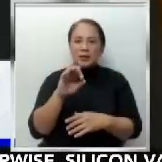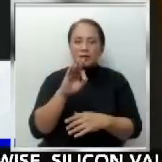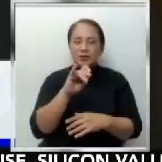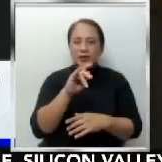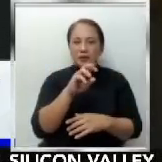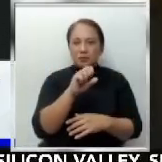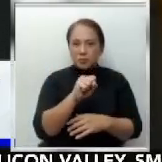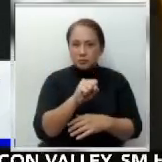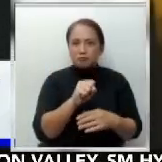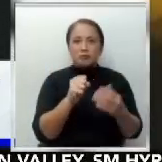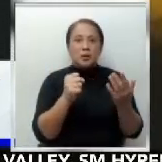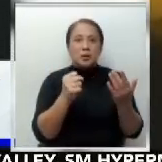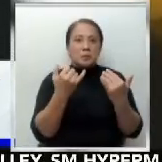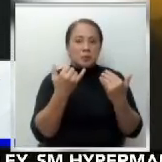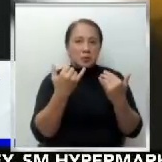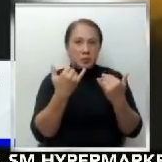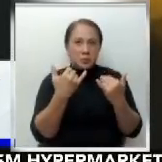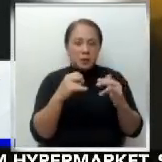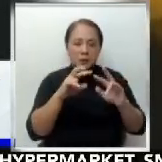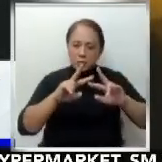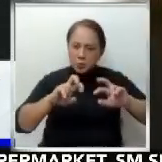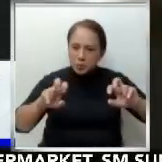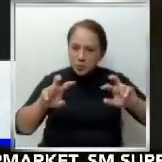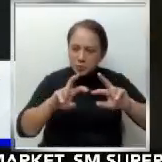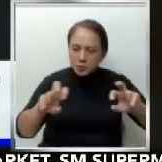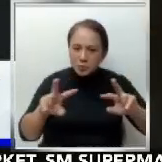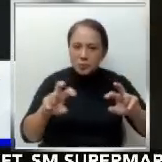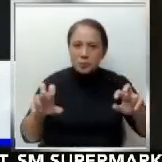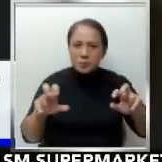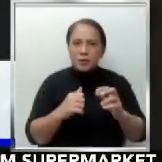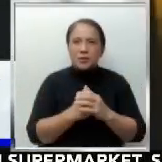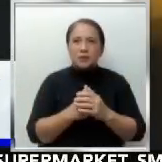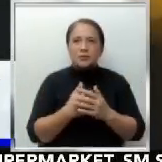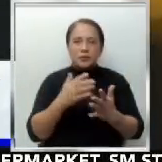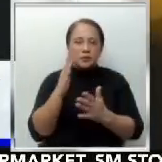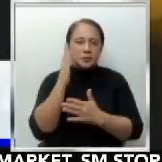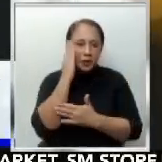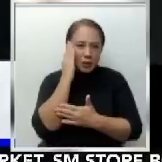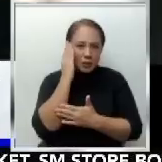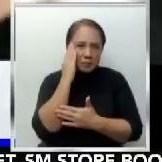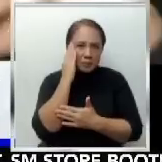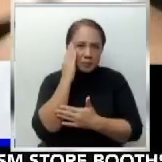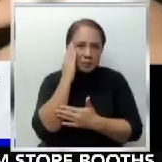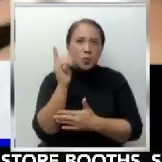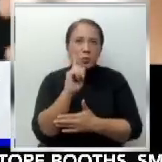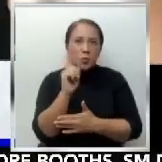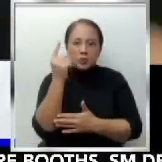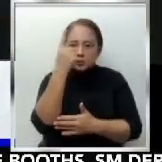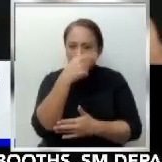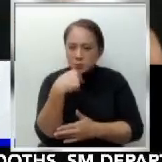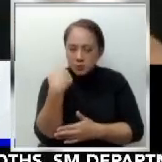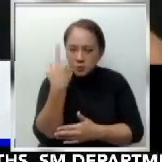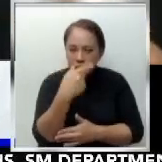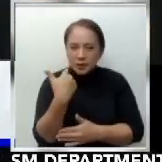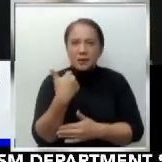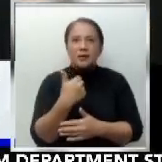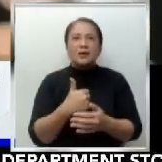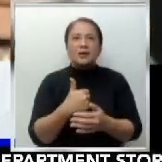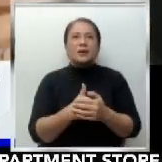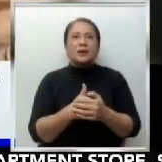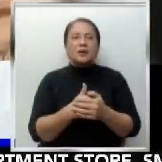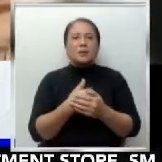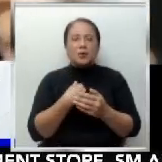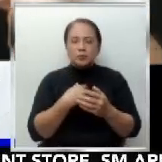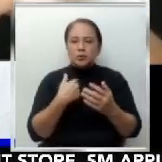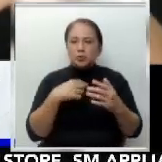syempre, nandun yung pag-research. Nalam ko yung itsura niya. Syempre, mas pinagbasihan pa rin namin yung libro